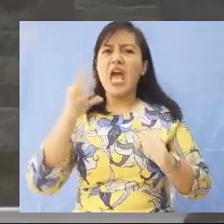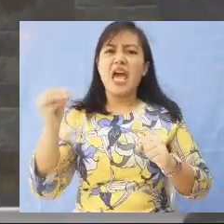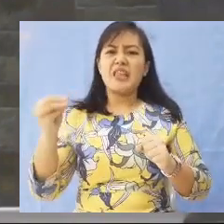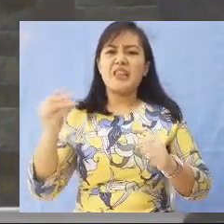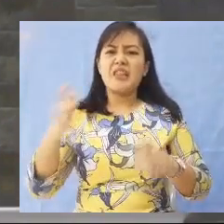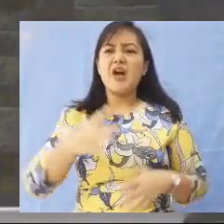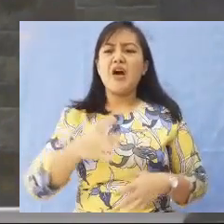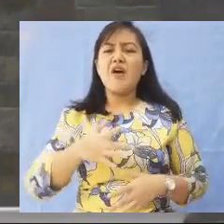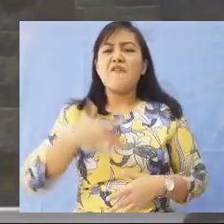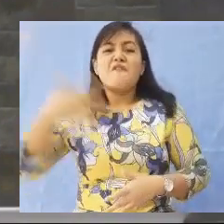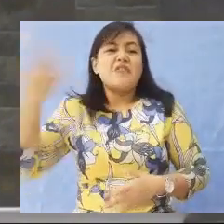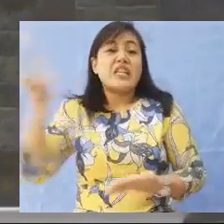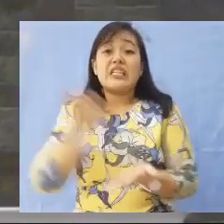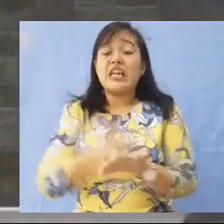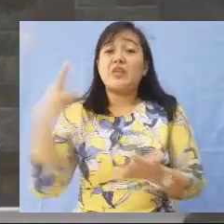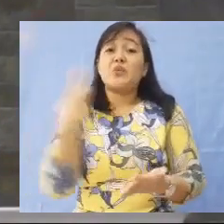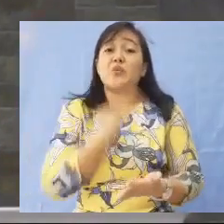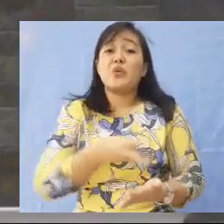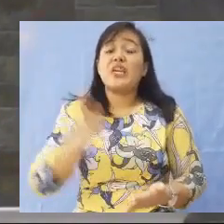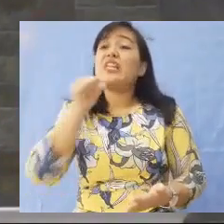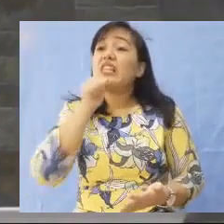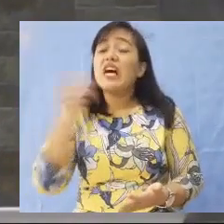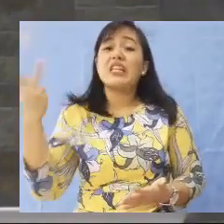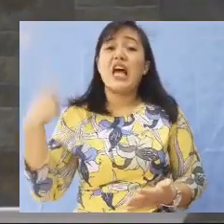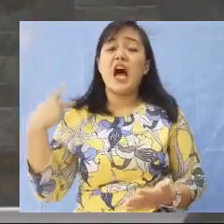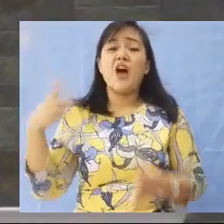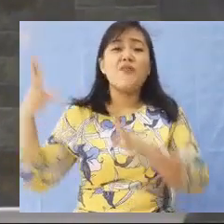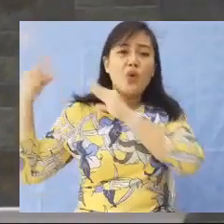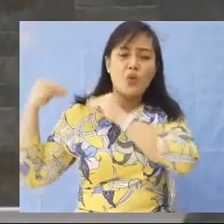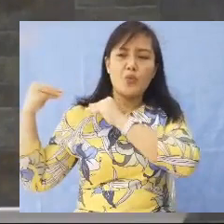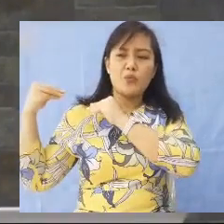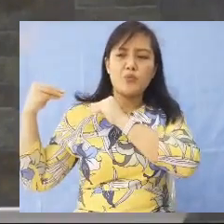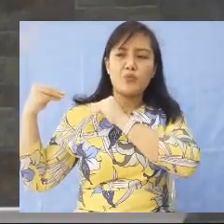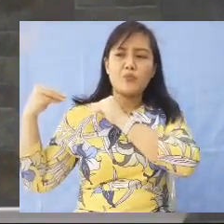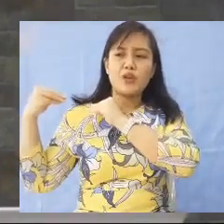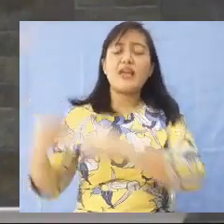Well, let me tell you something. Tingin lamang po natin yan.